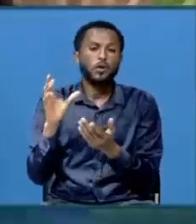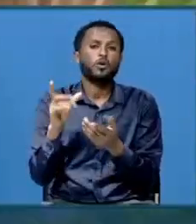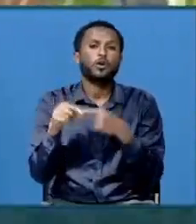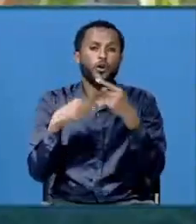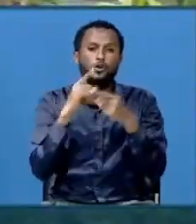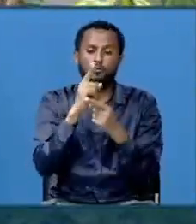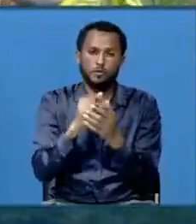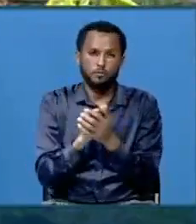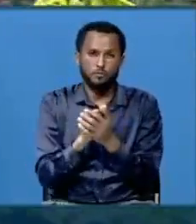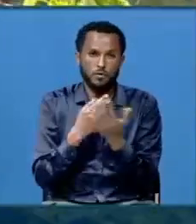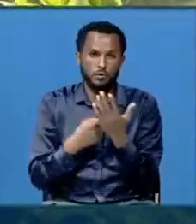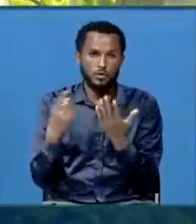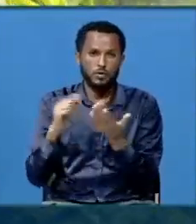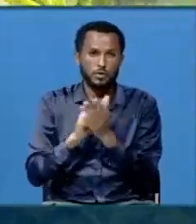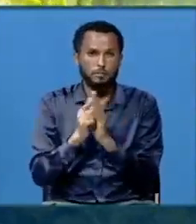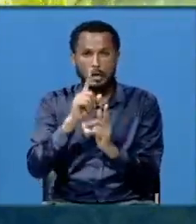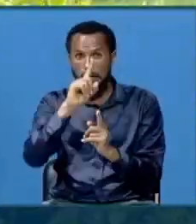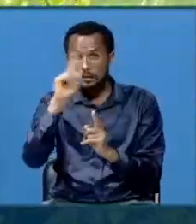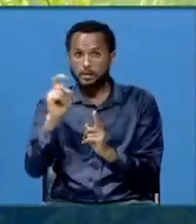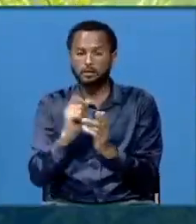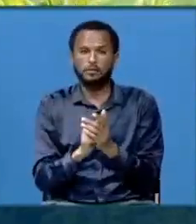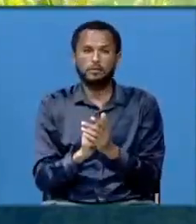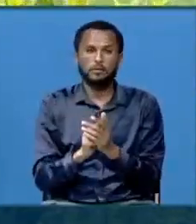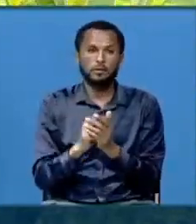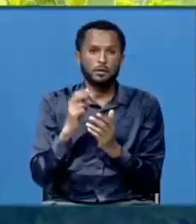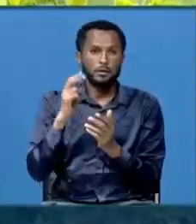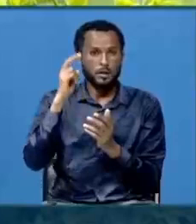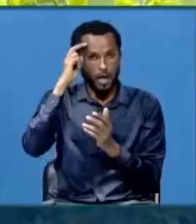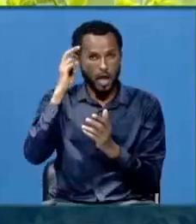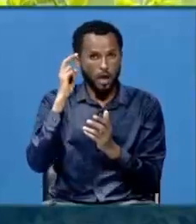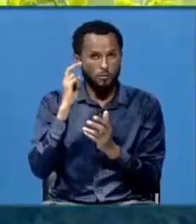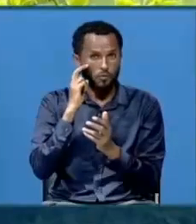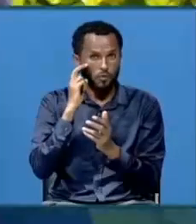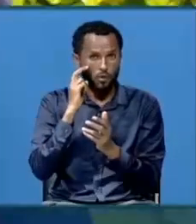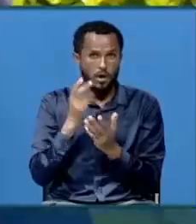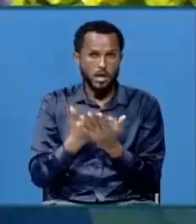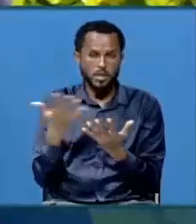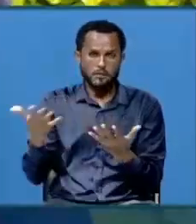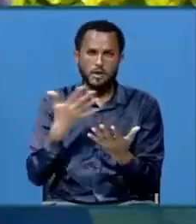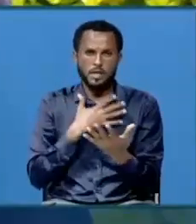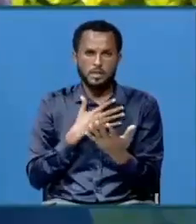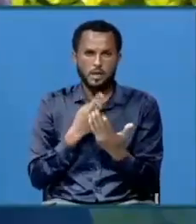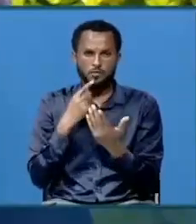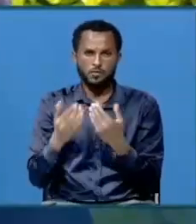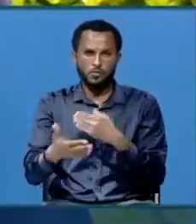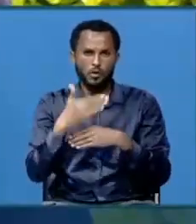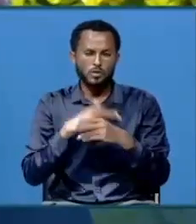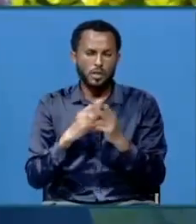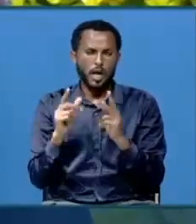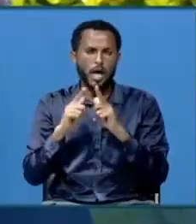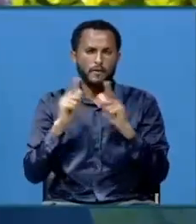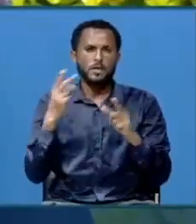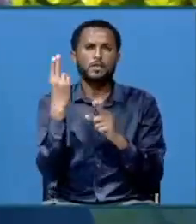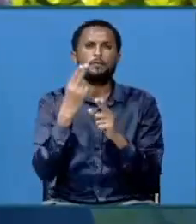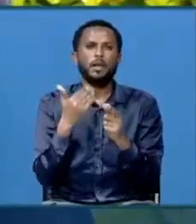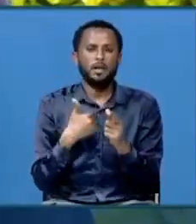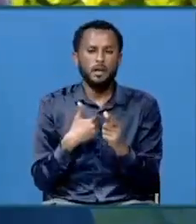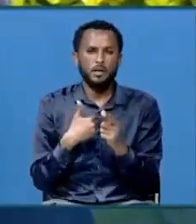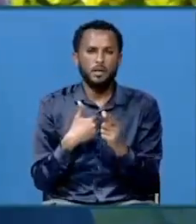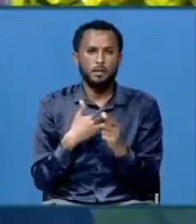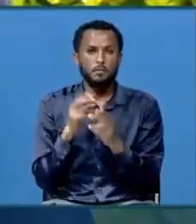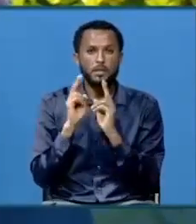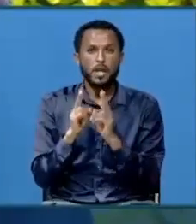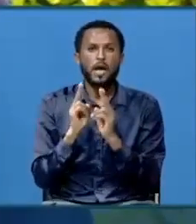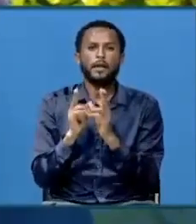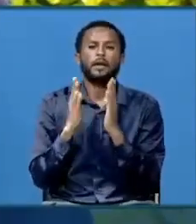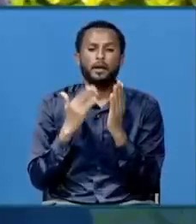እውን ክንጥይቕ ኢና ናይ ኣእምሮ ንብረትና እዩ ንሱ ብእቶትን ዓብዪ ጠቕሚ ኣለና እዩ ብተቕርስና እውን ካብ በዚ